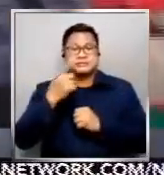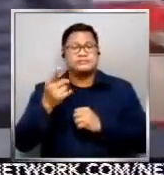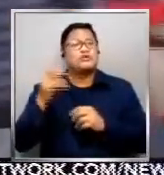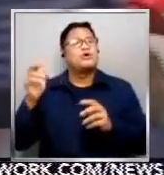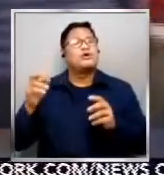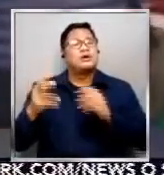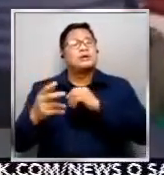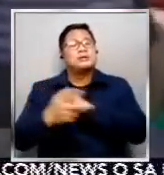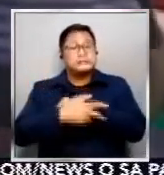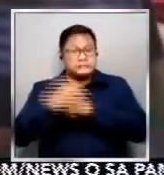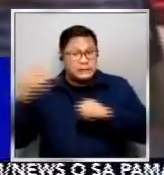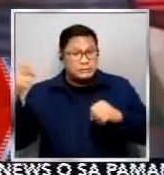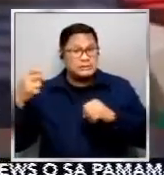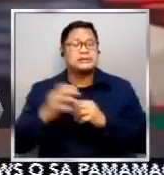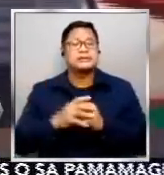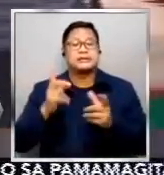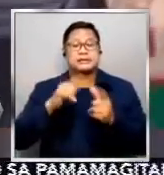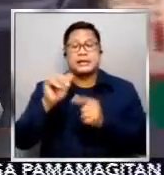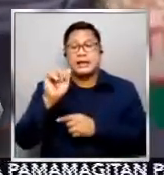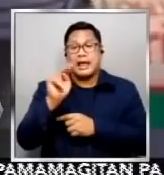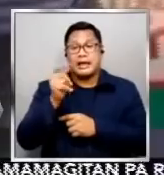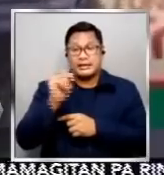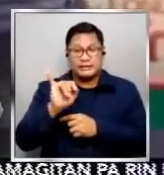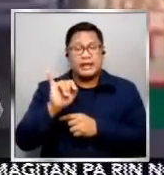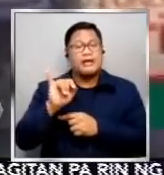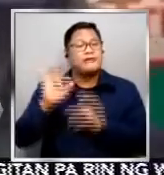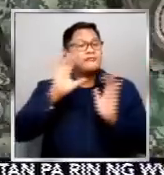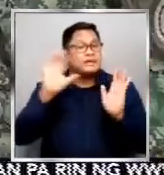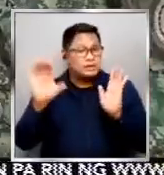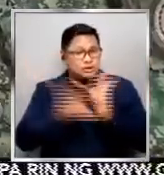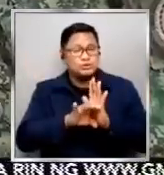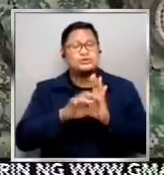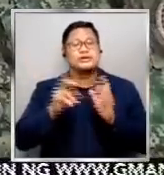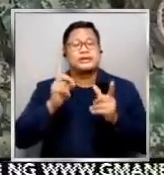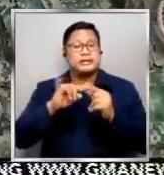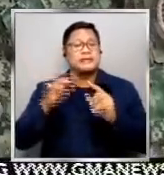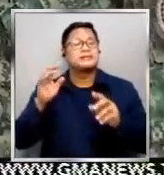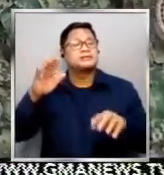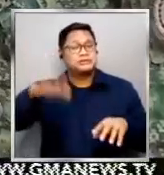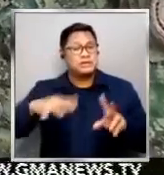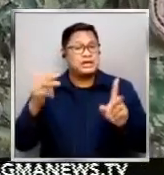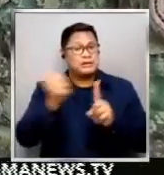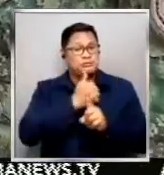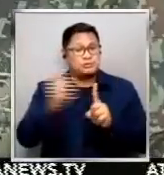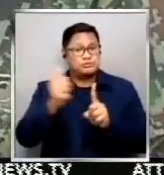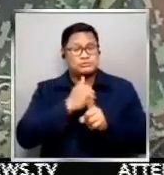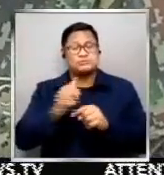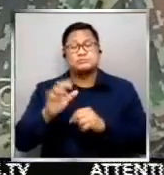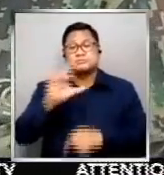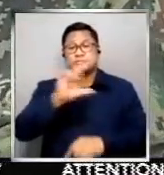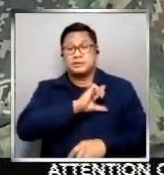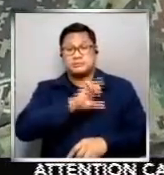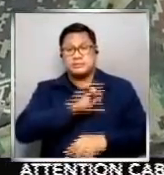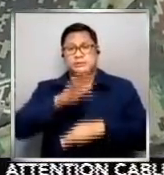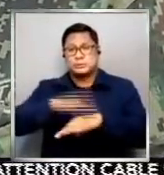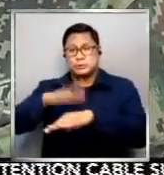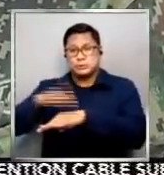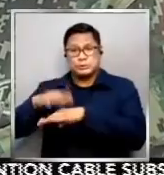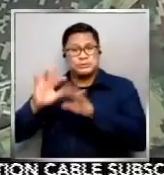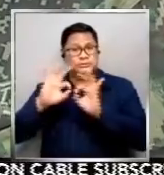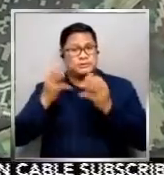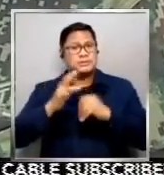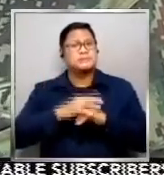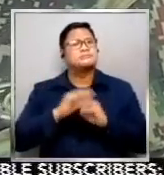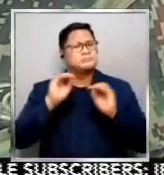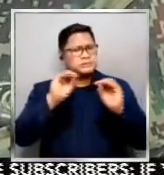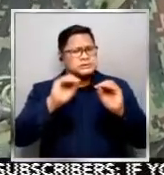coercion, anti-photo and video voyeurism act at child abuse. Paalala ng PNP sa mga magulang. Ituro din po natin sa kanila na